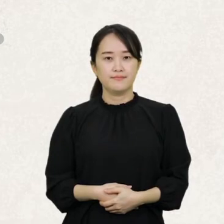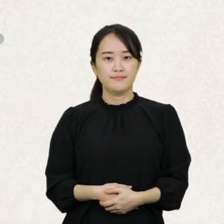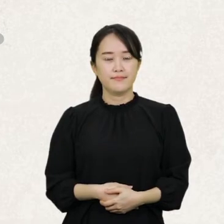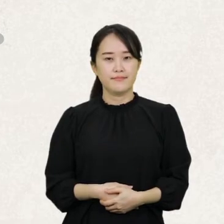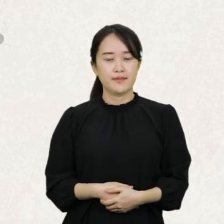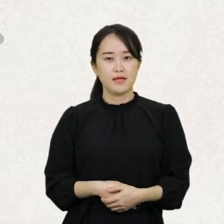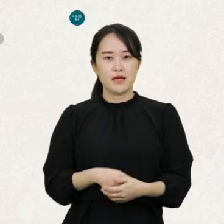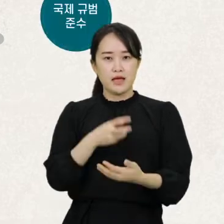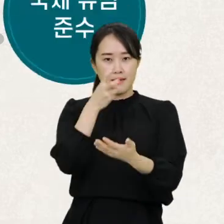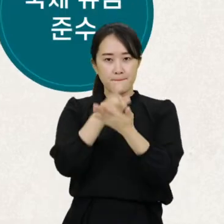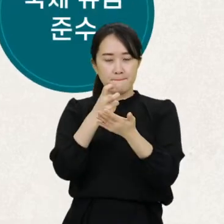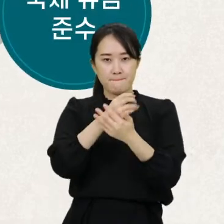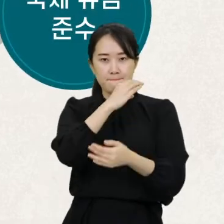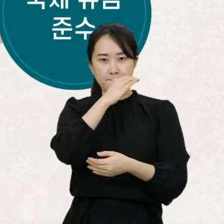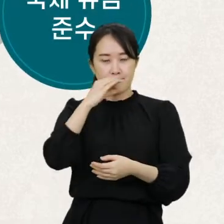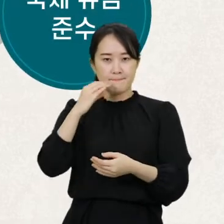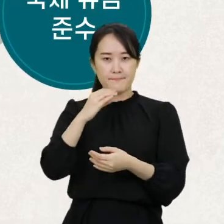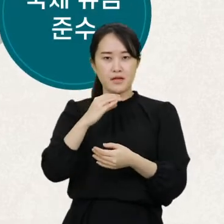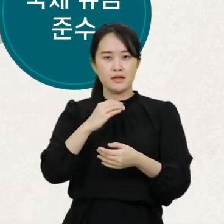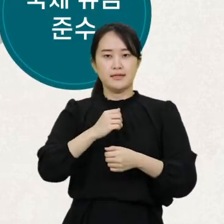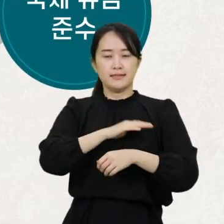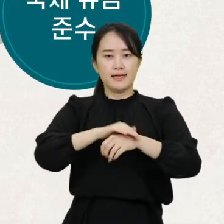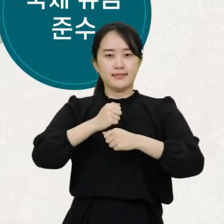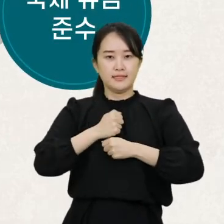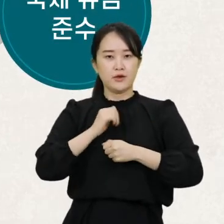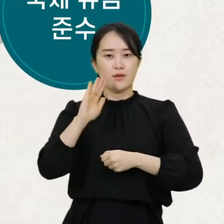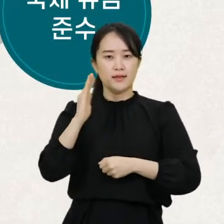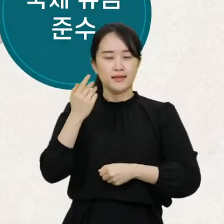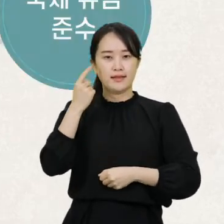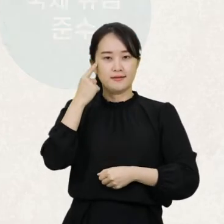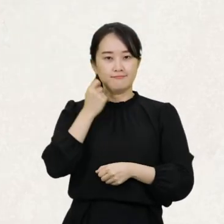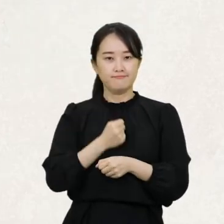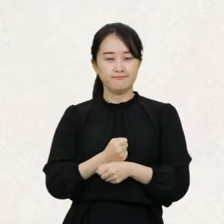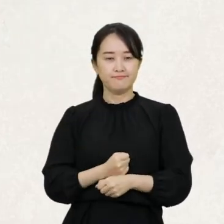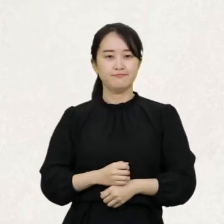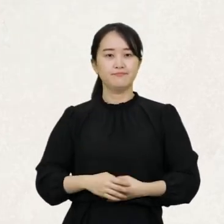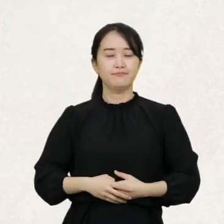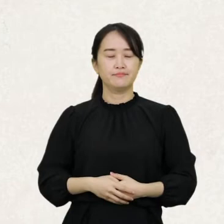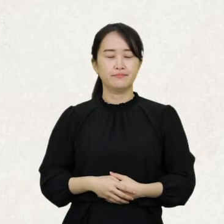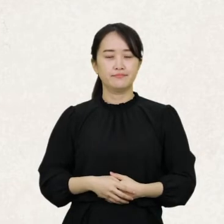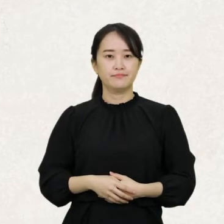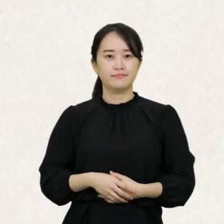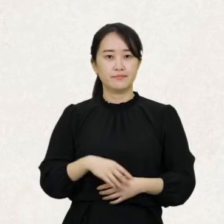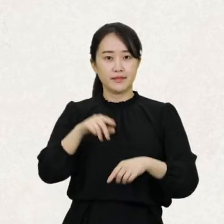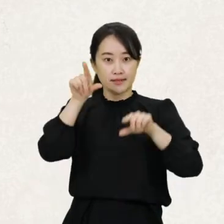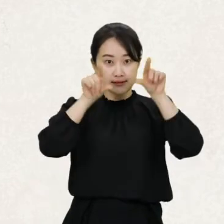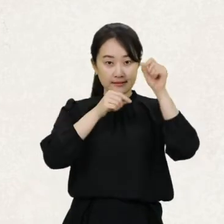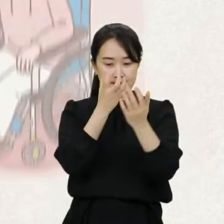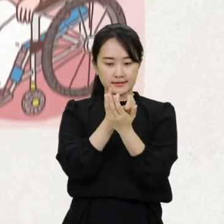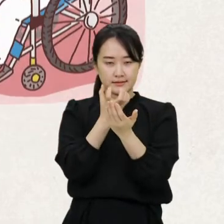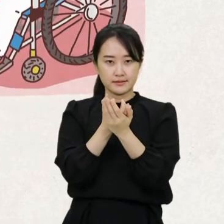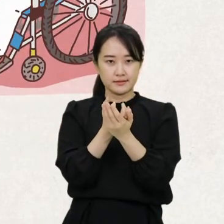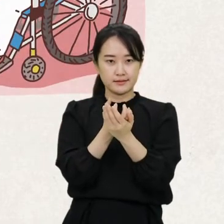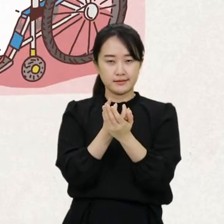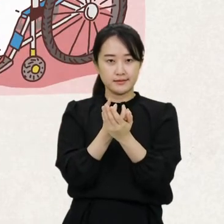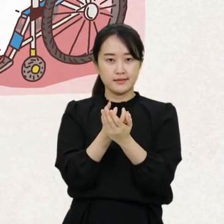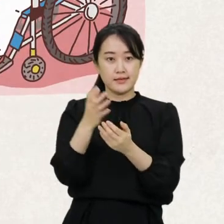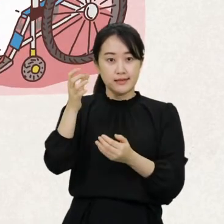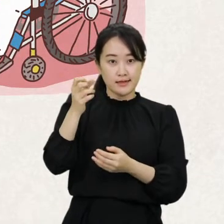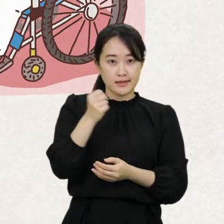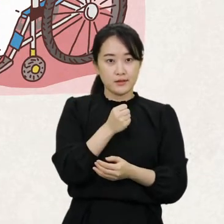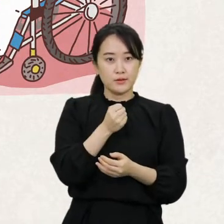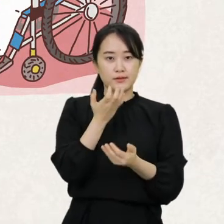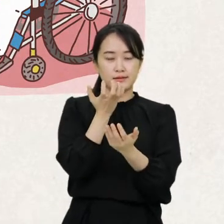합법적인 보호수단 및 국제규범을 준수해야 한다고 적고 있어요. 수집된 정보는 장애인이